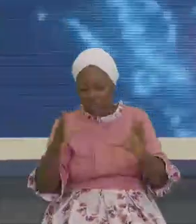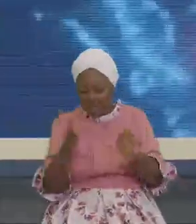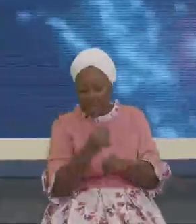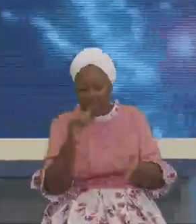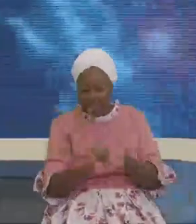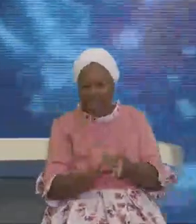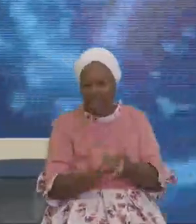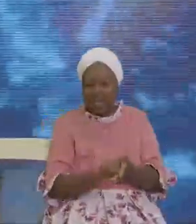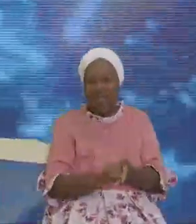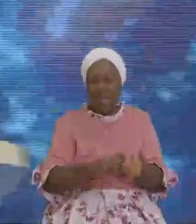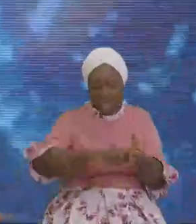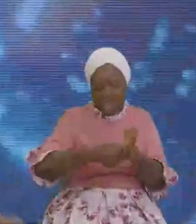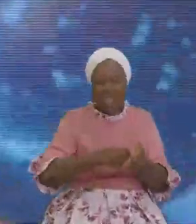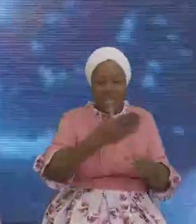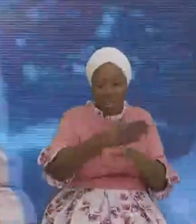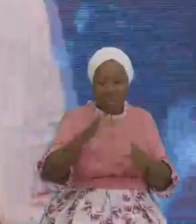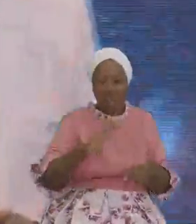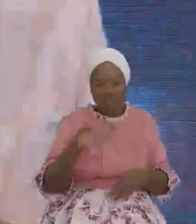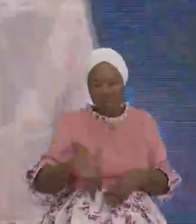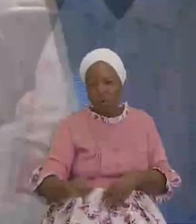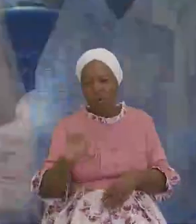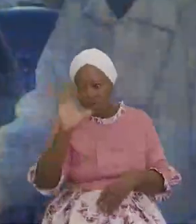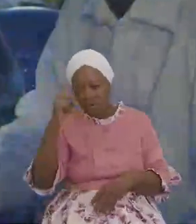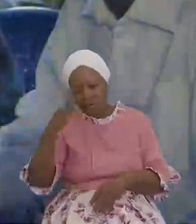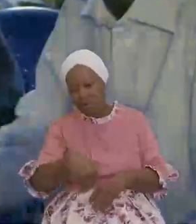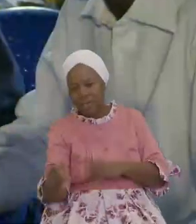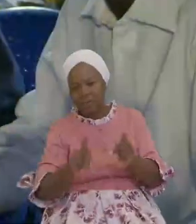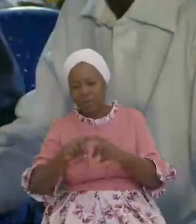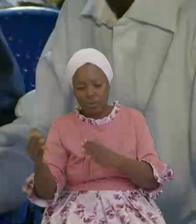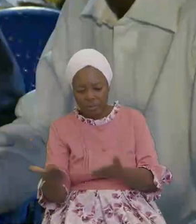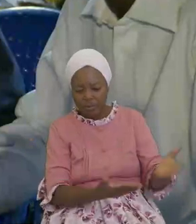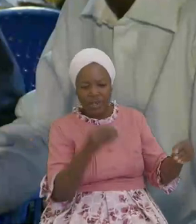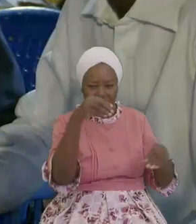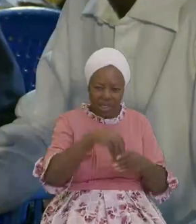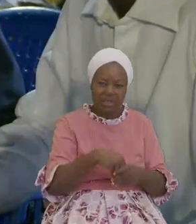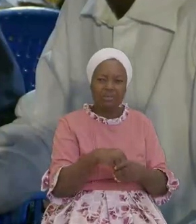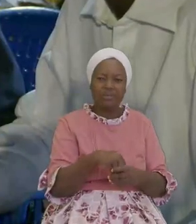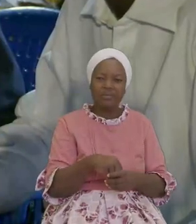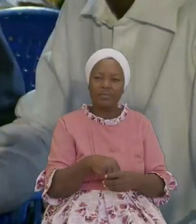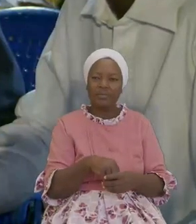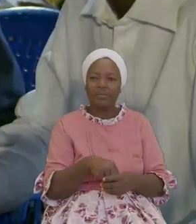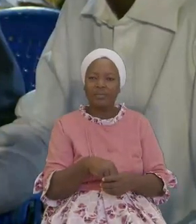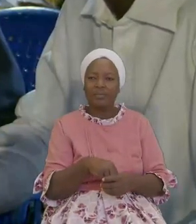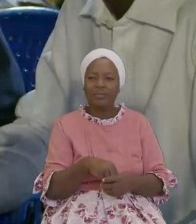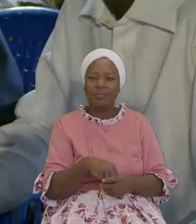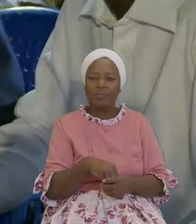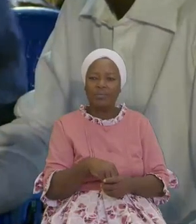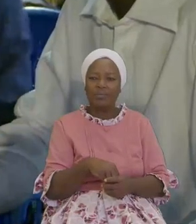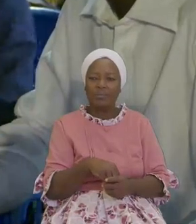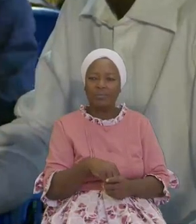emporte la clé maîtresse pendant qu'il cherche d'autres personnes, d'autres captifs à mettre dans la cage.